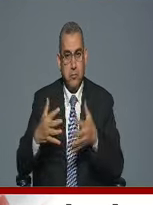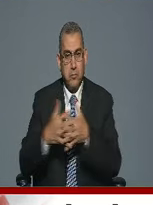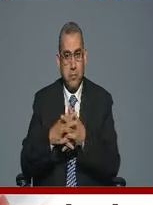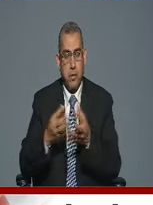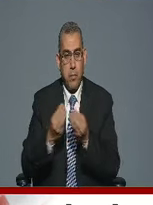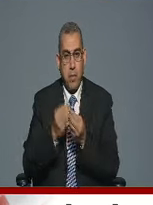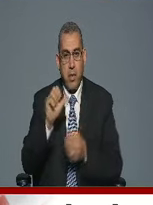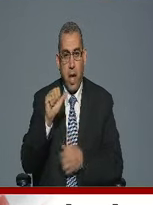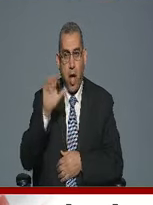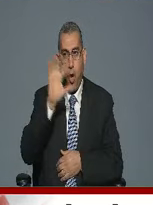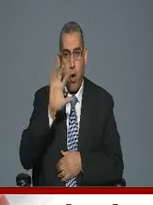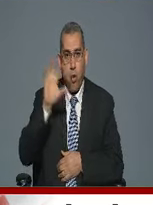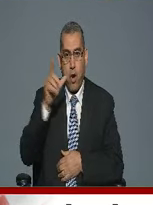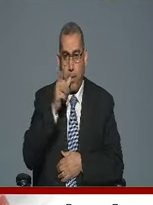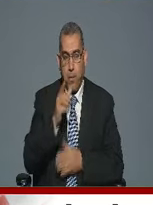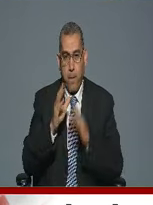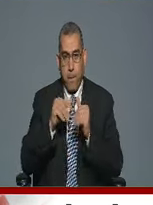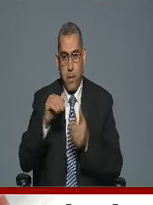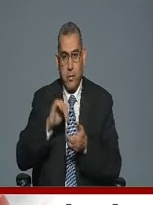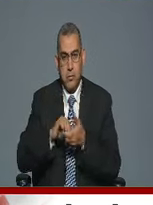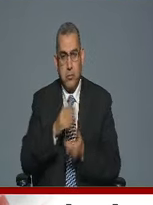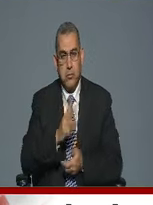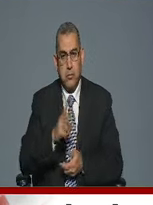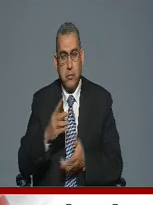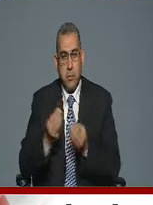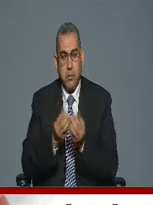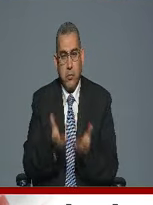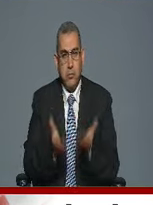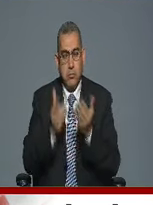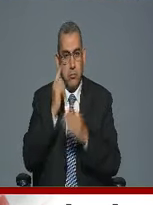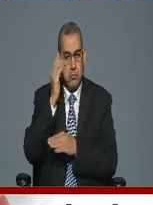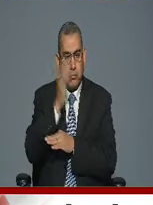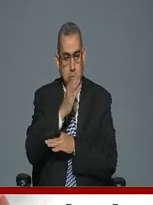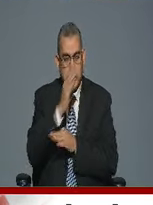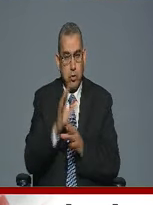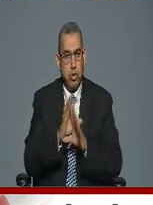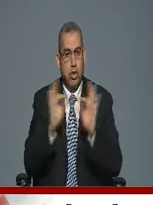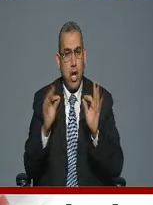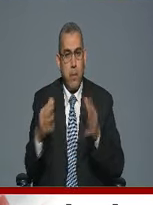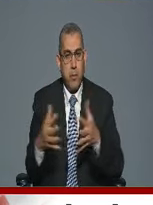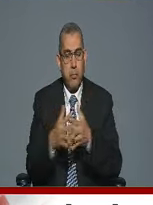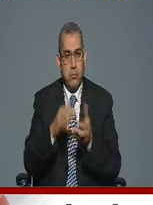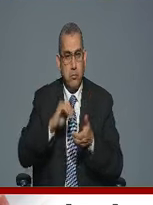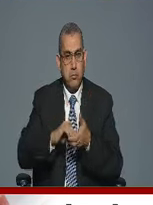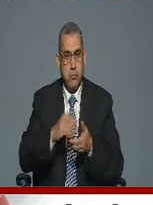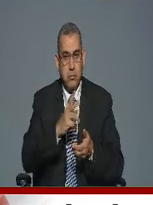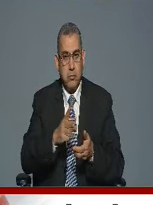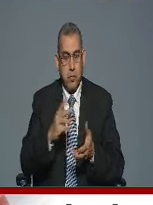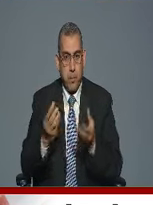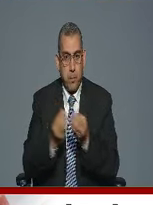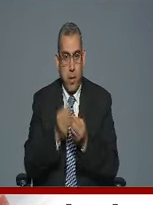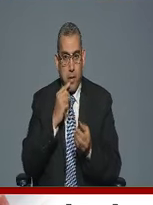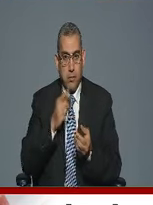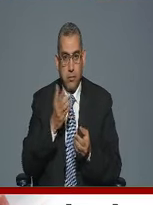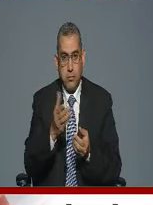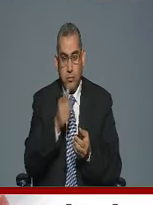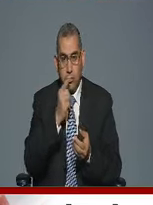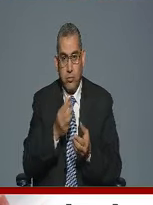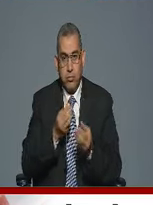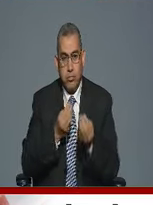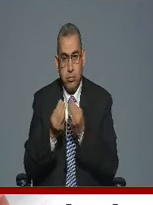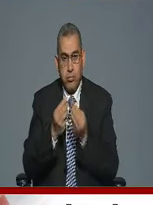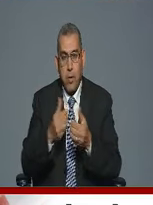الاتحاد الأوروبي ومصر إلى مستوى استراتيجي وشامل، يشمل شراكة استراتيجية وشاملة، ونوافق على